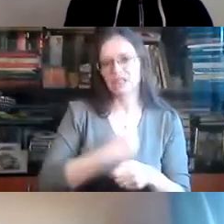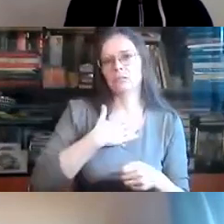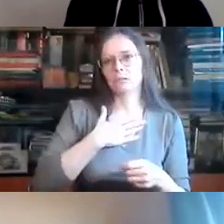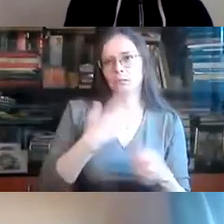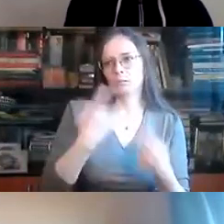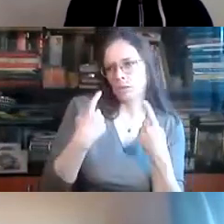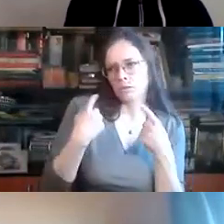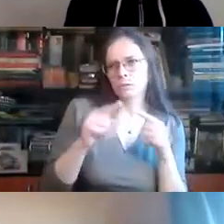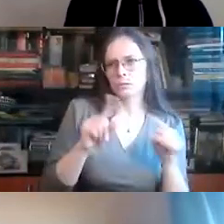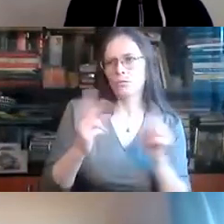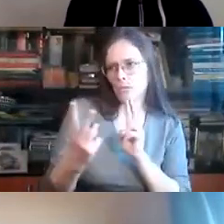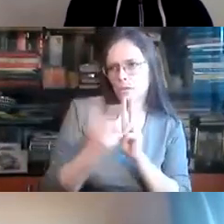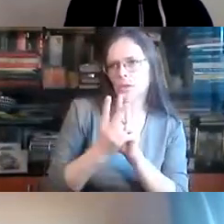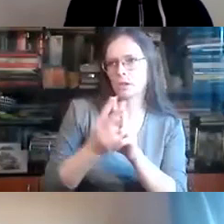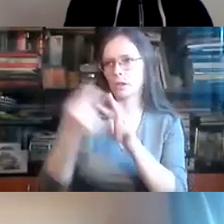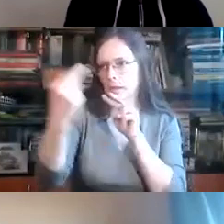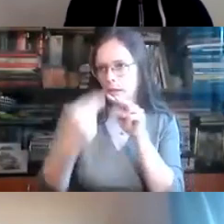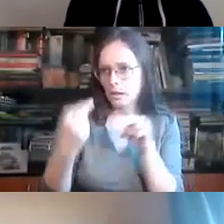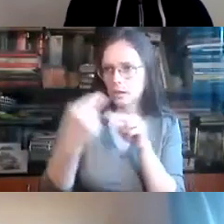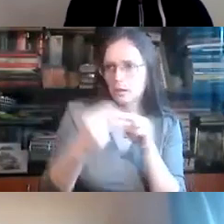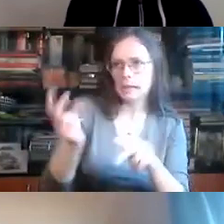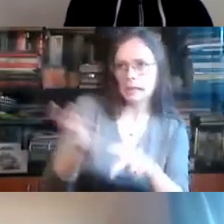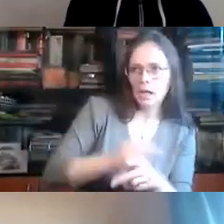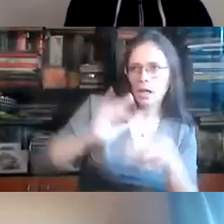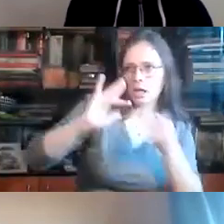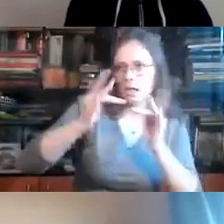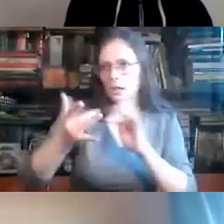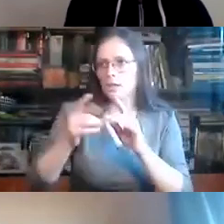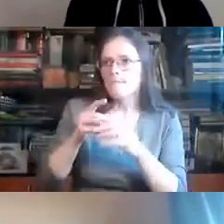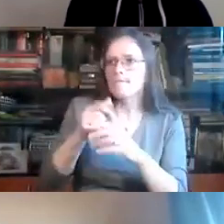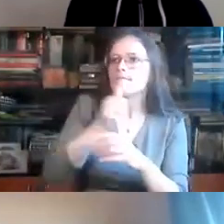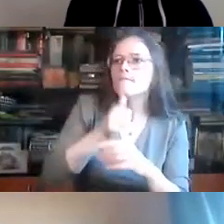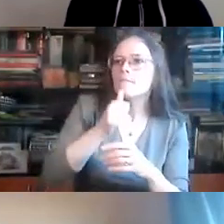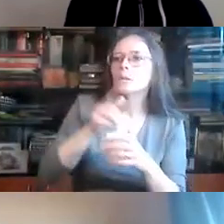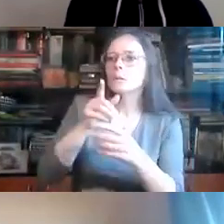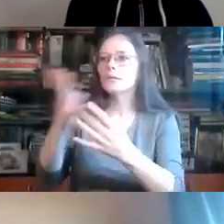образовываться, и что он позволит внести в нашу